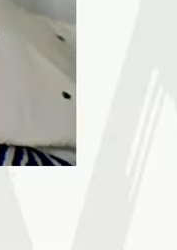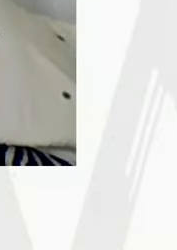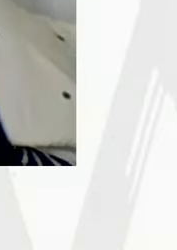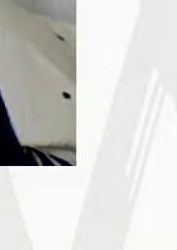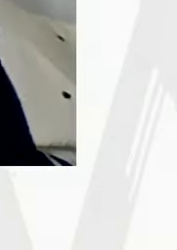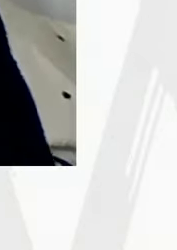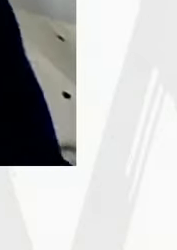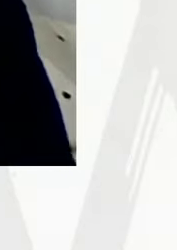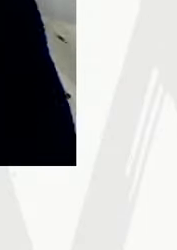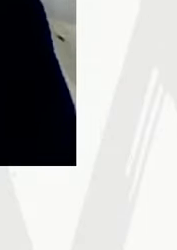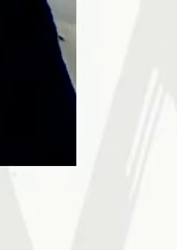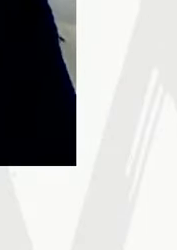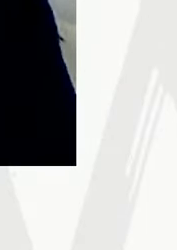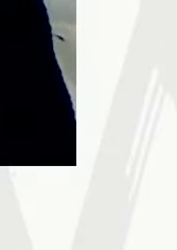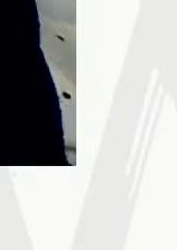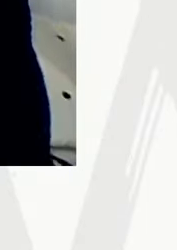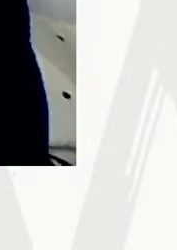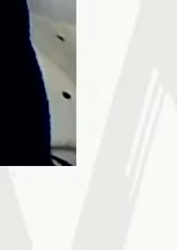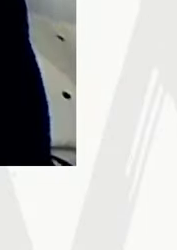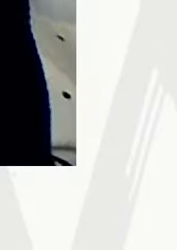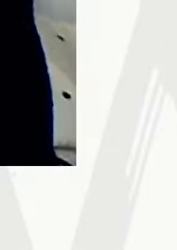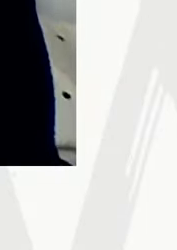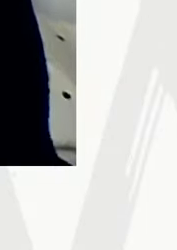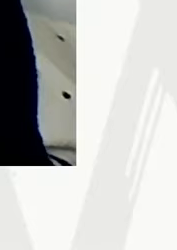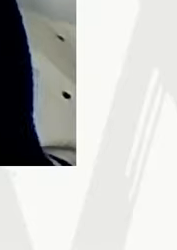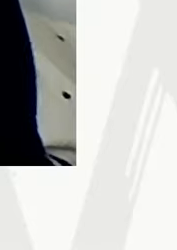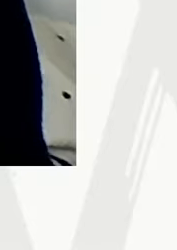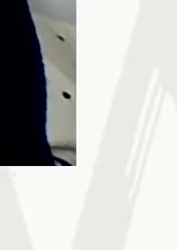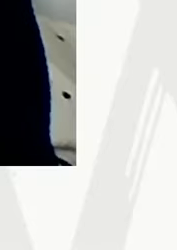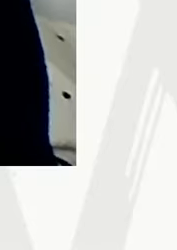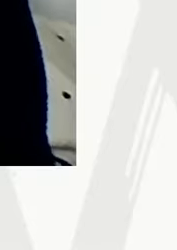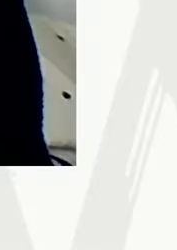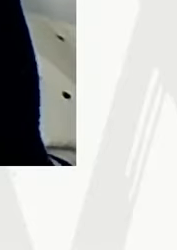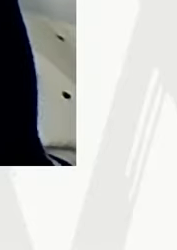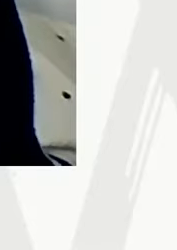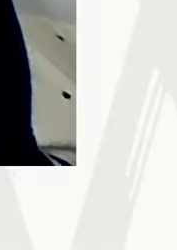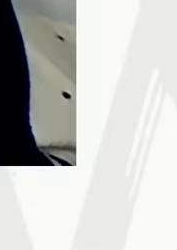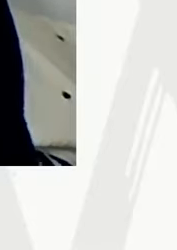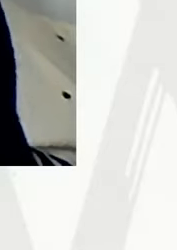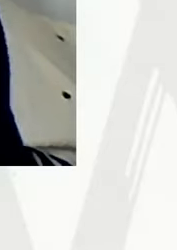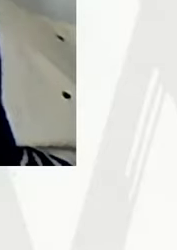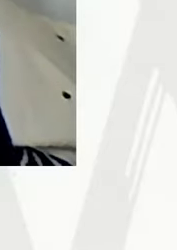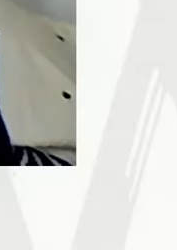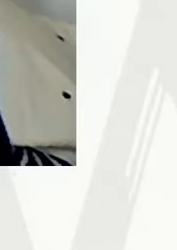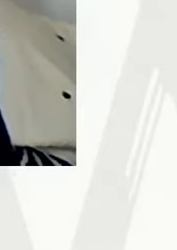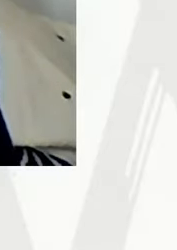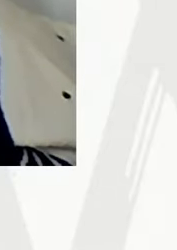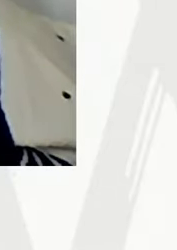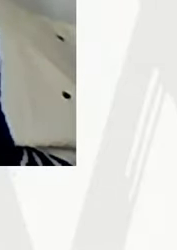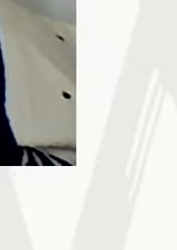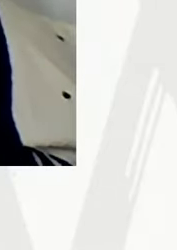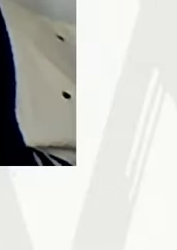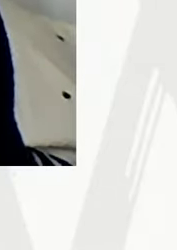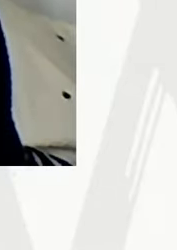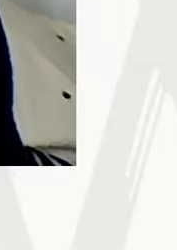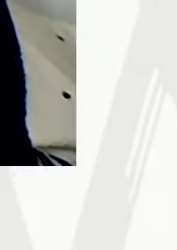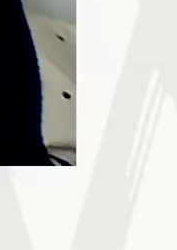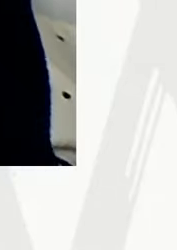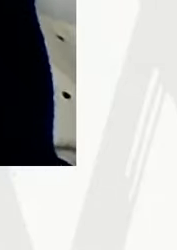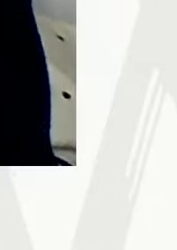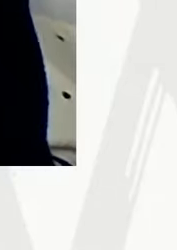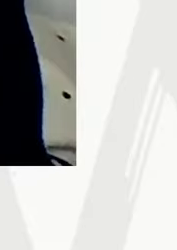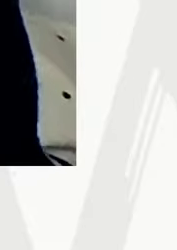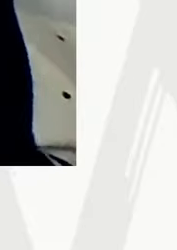La première forme est celle du libertinage, qui, en son sens fort